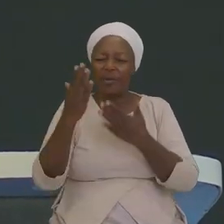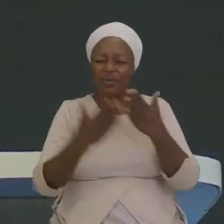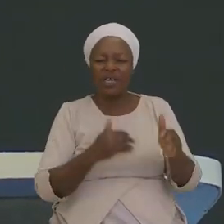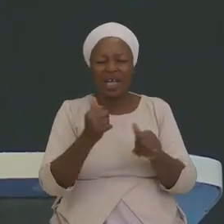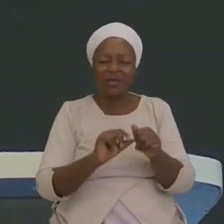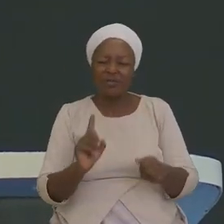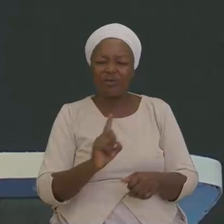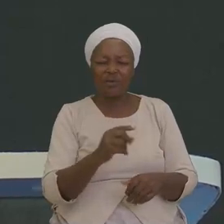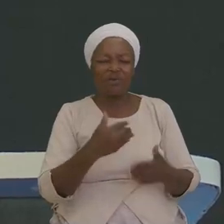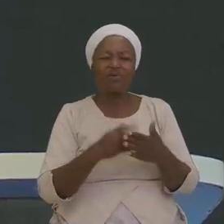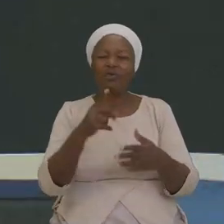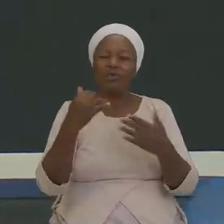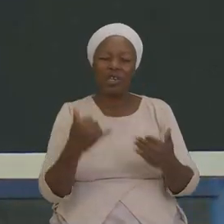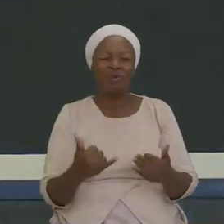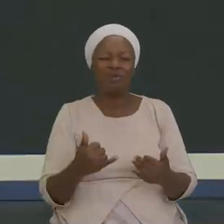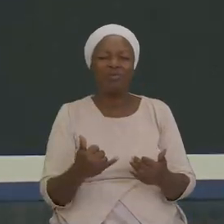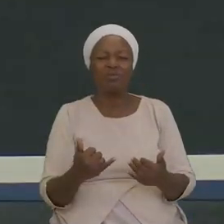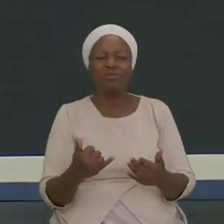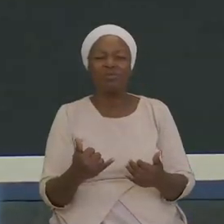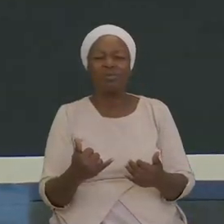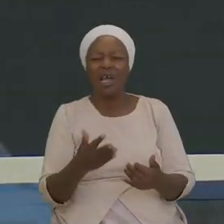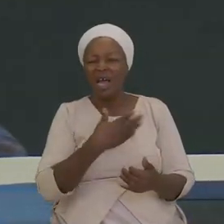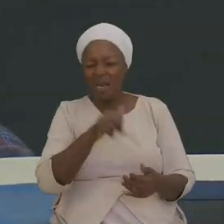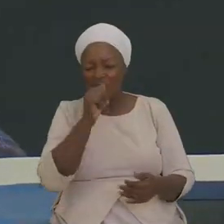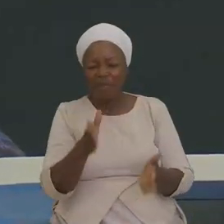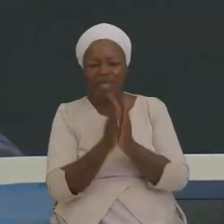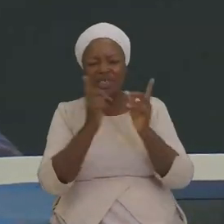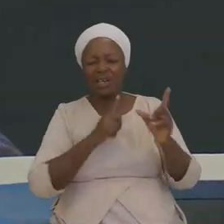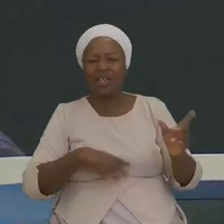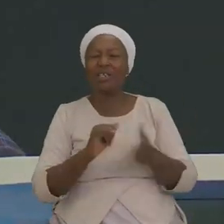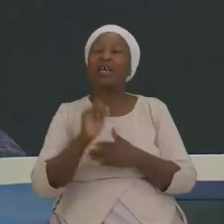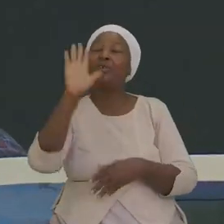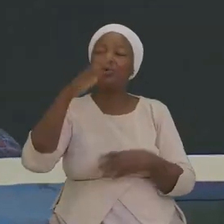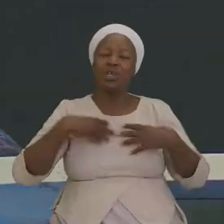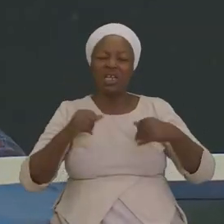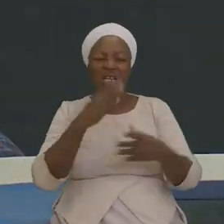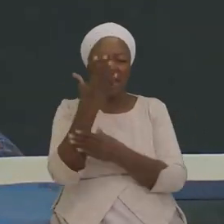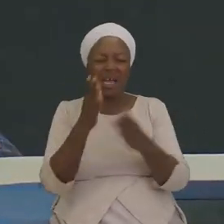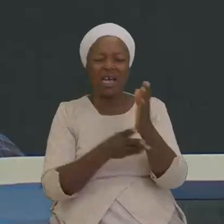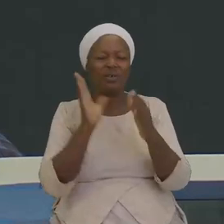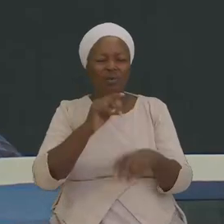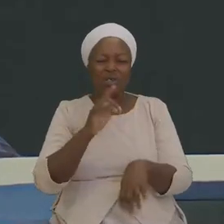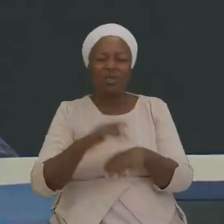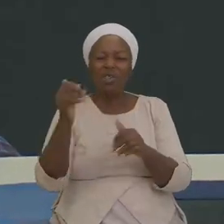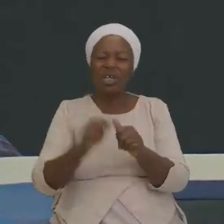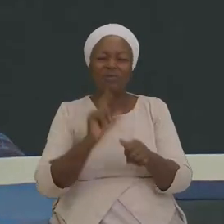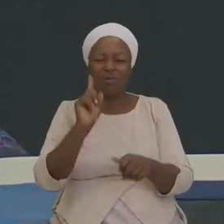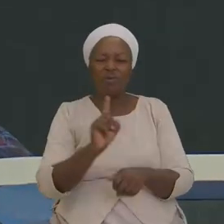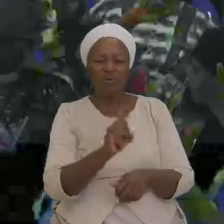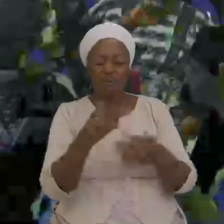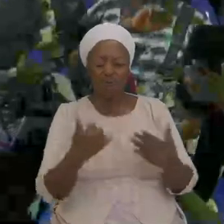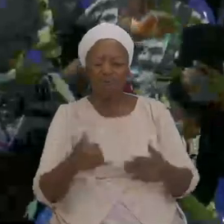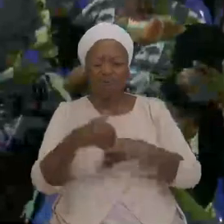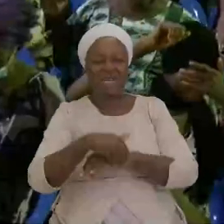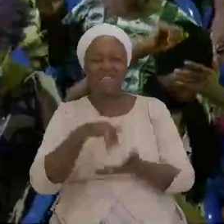J'amène tout le monde devant toi maintenant. Et je demande, Seigneur, que ta main de guérison touche tout le monde ce